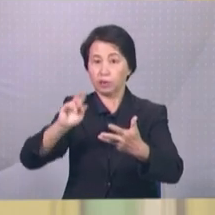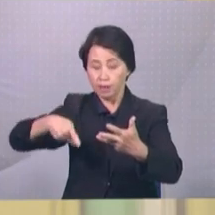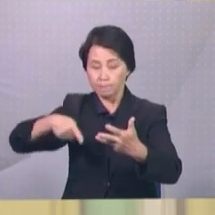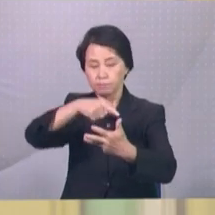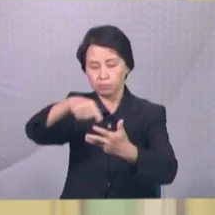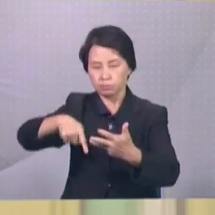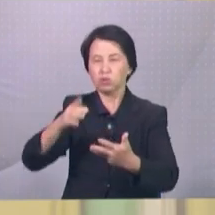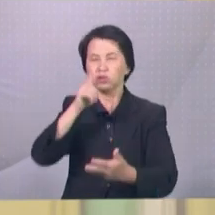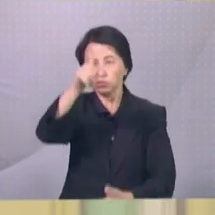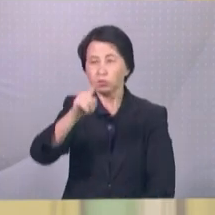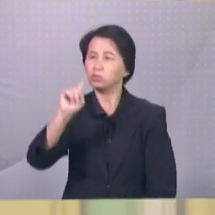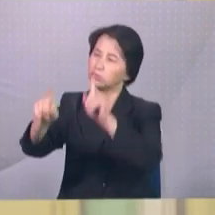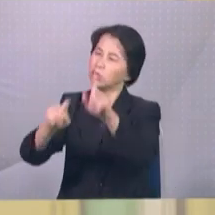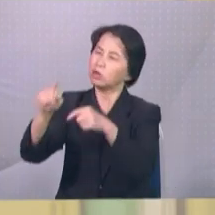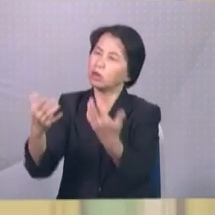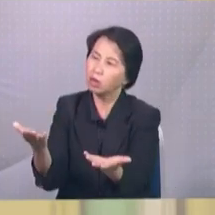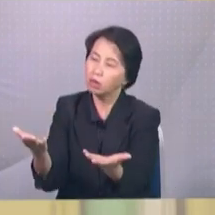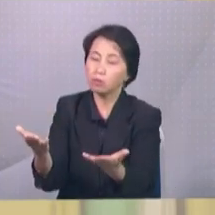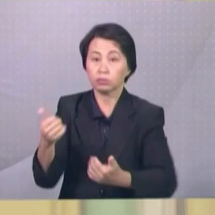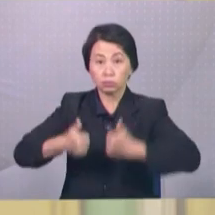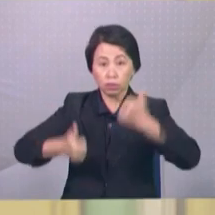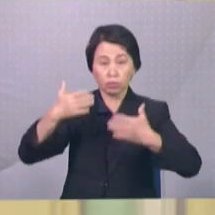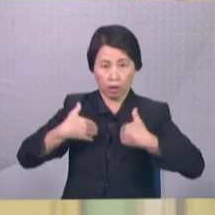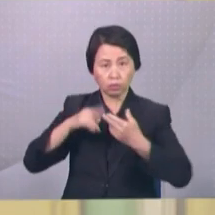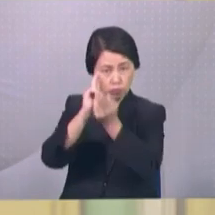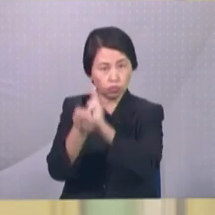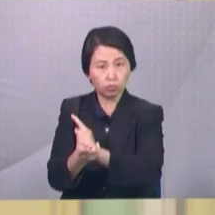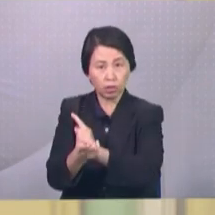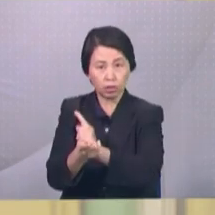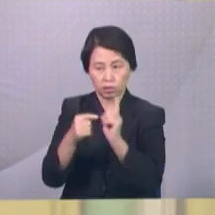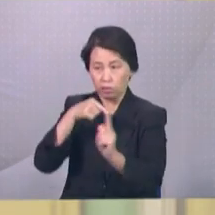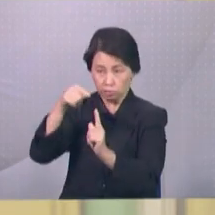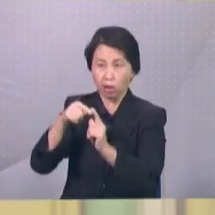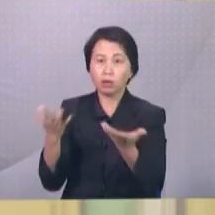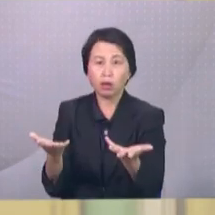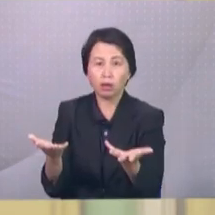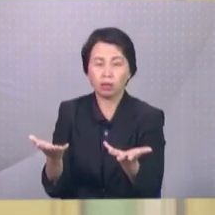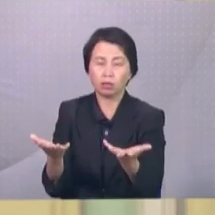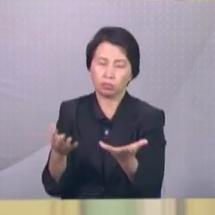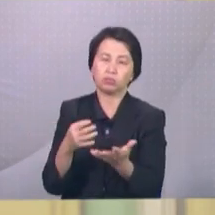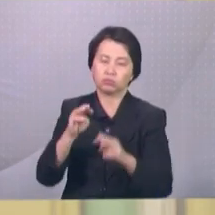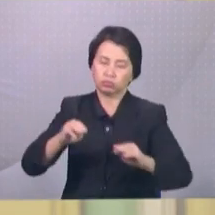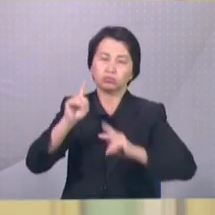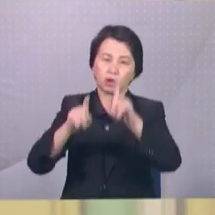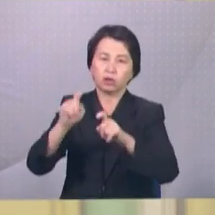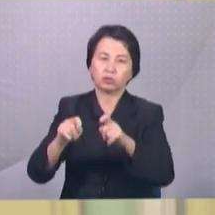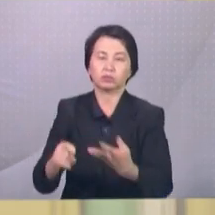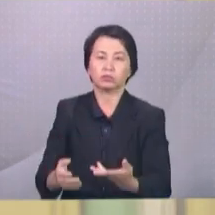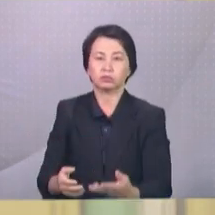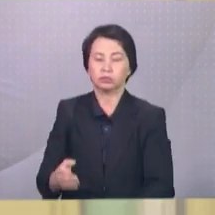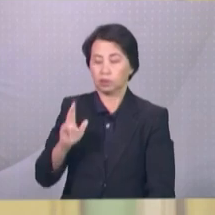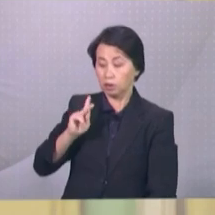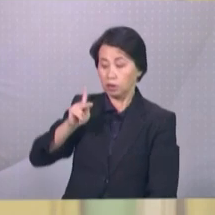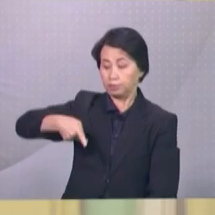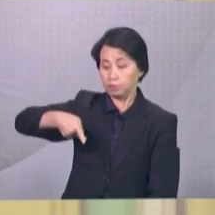pastinya tertanya-tanya sama ada terdapat perubahan kepada tarikh peperiksaan mereka.